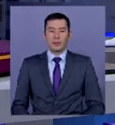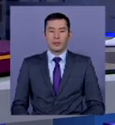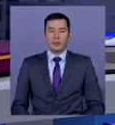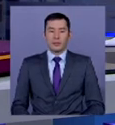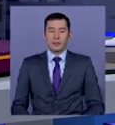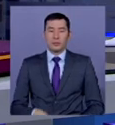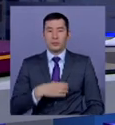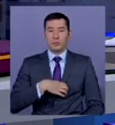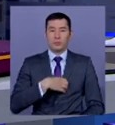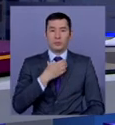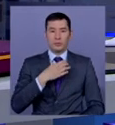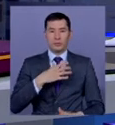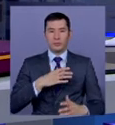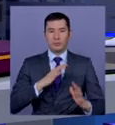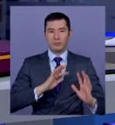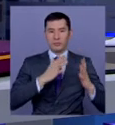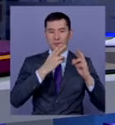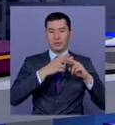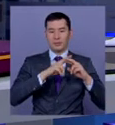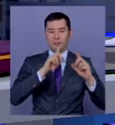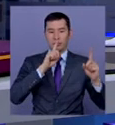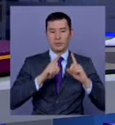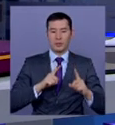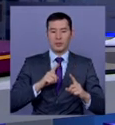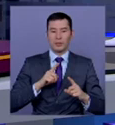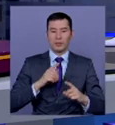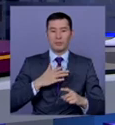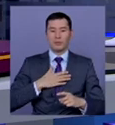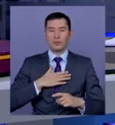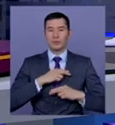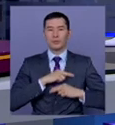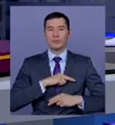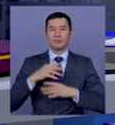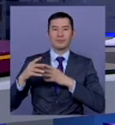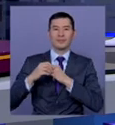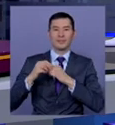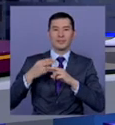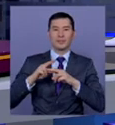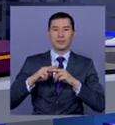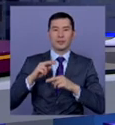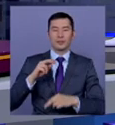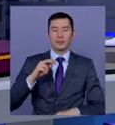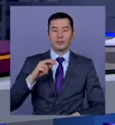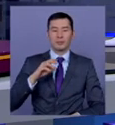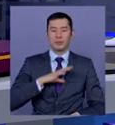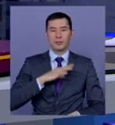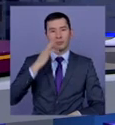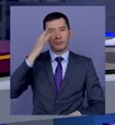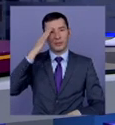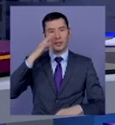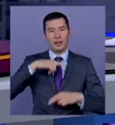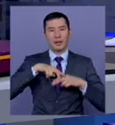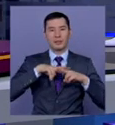Жан түршіктірер апатта болып, көз жұмған әріптесіміз журналист Дана Круглова таңғы рейске жаңа жылды Нұрсултанда атанасымен